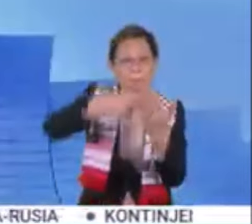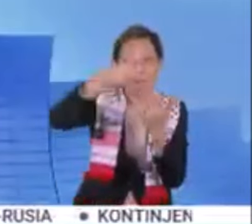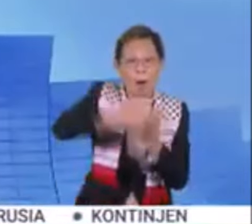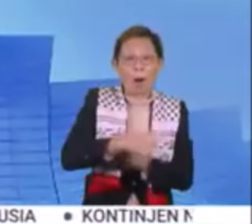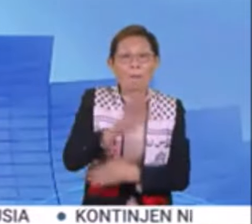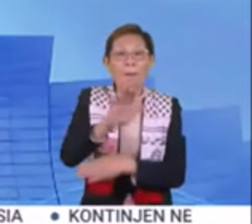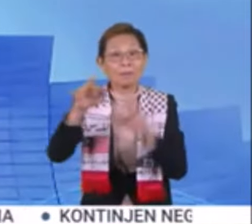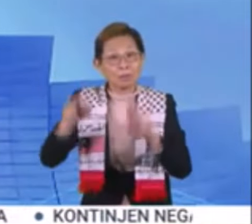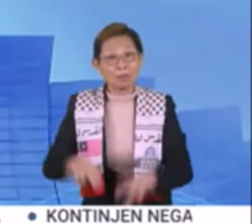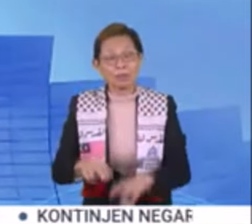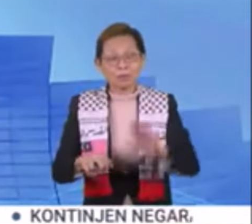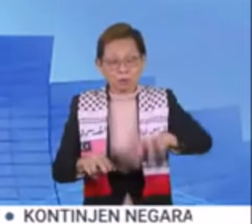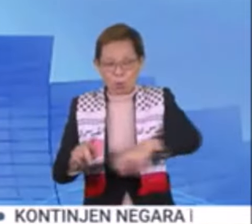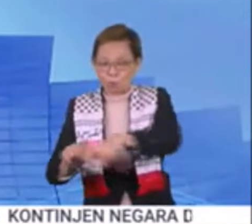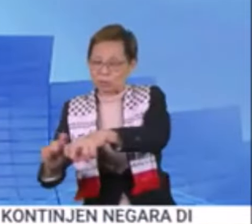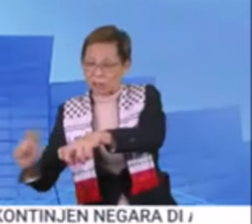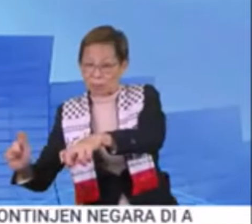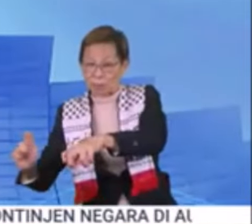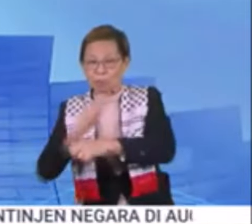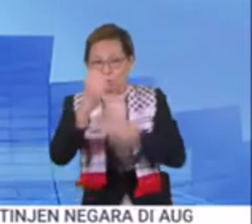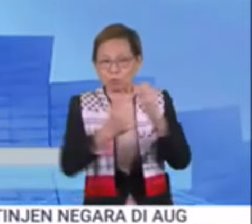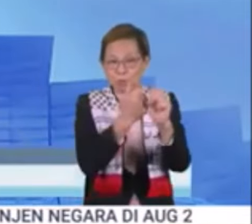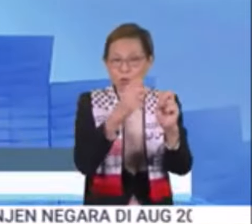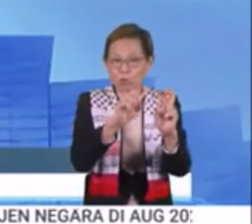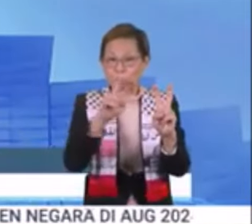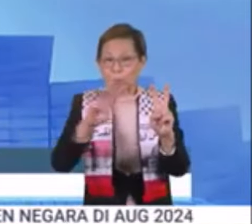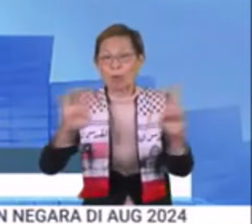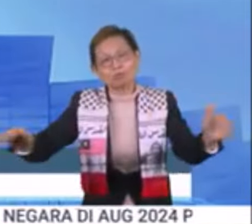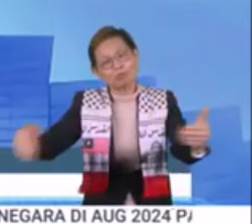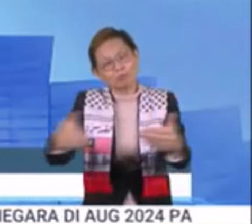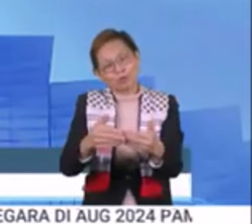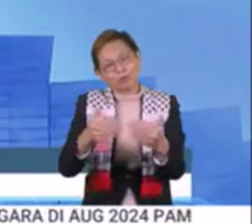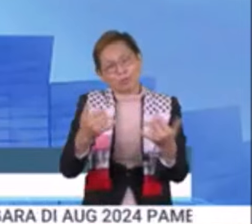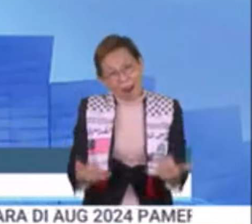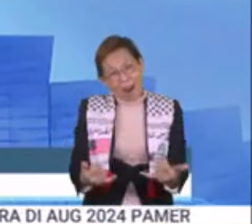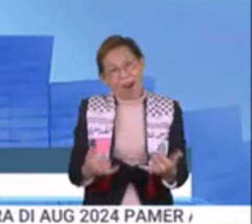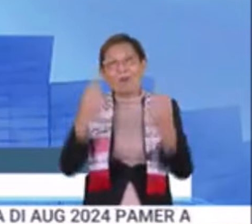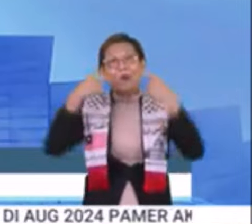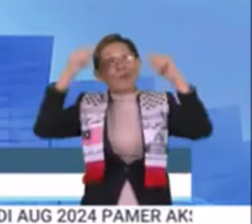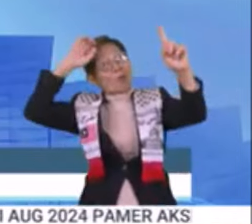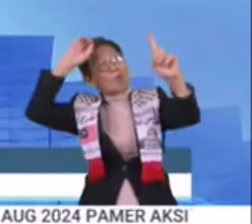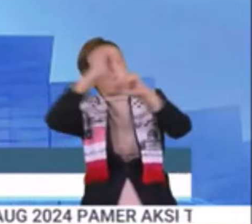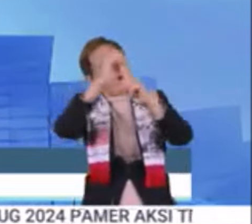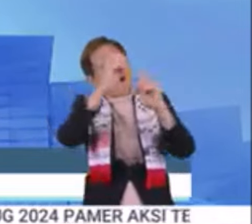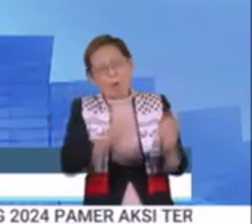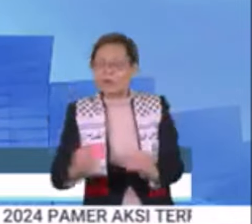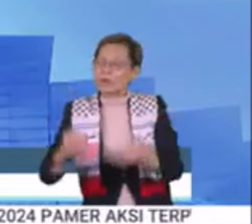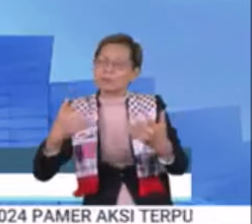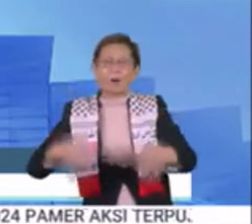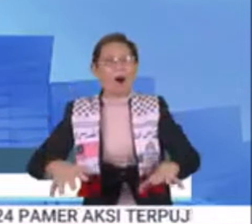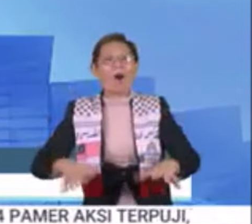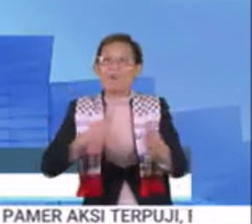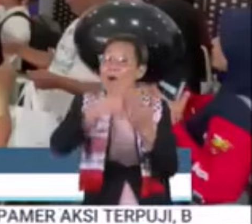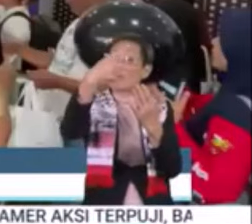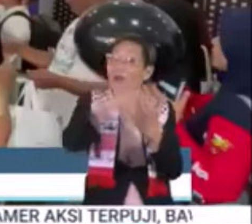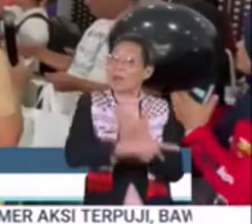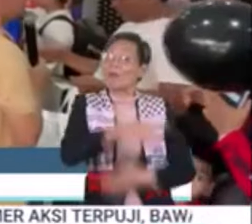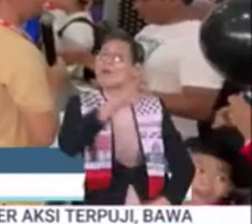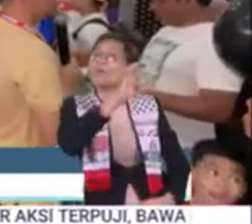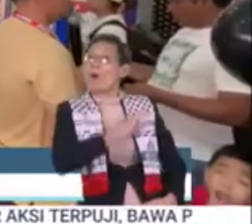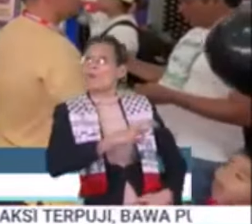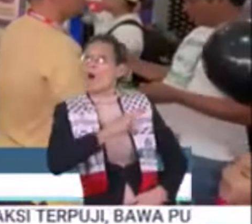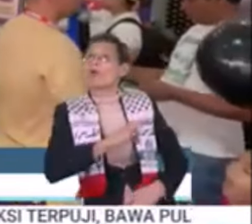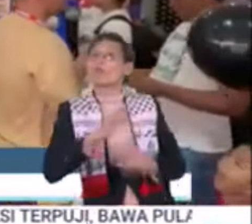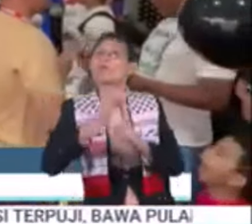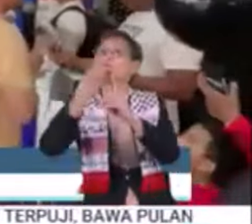Program Madani Rakyat Zon Timur 2024 yang melabuhkan tirainya hari ini mencapai objektif penganjurannya. Program berkenaan memberi